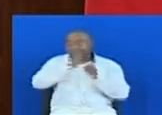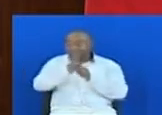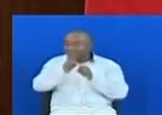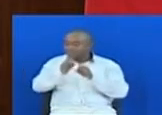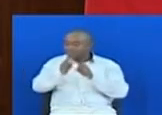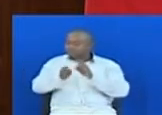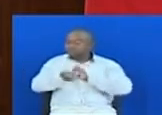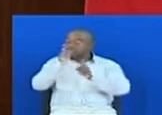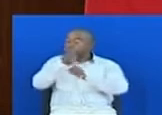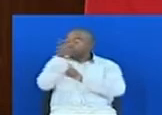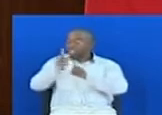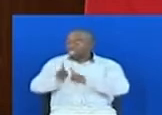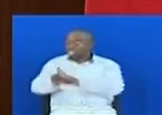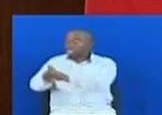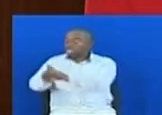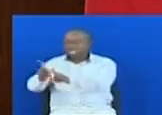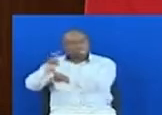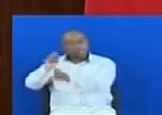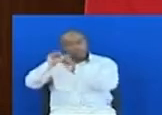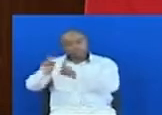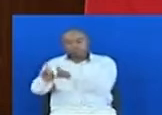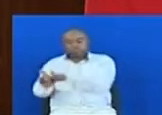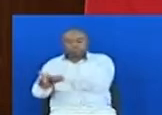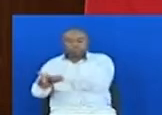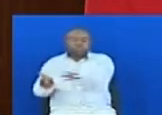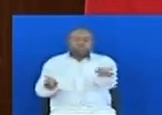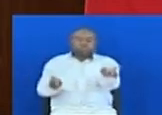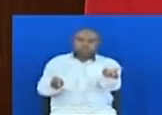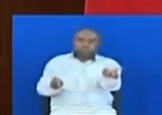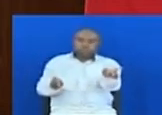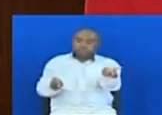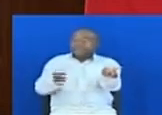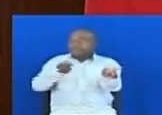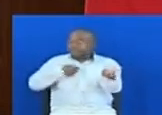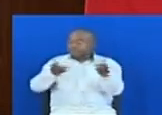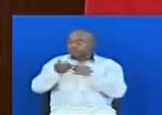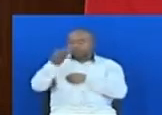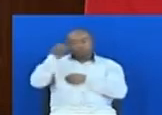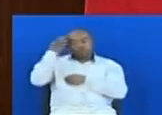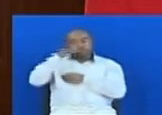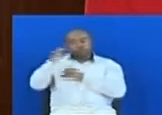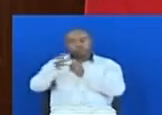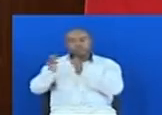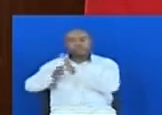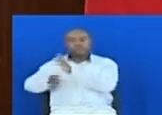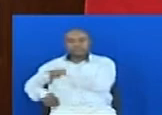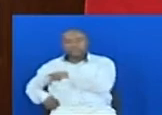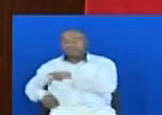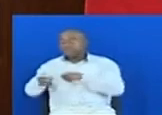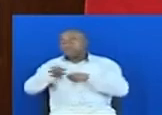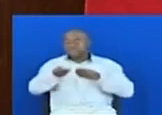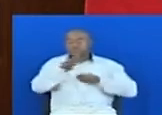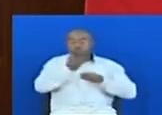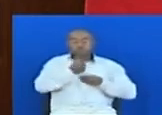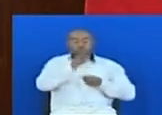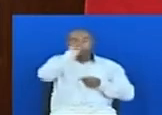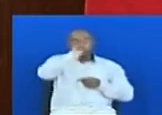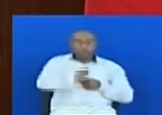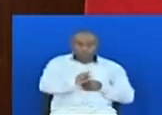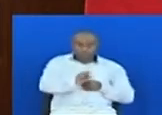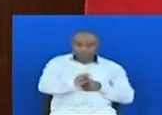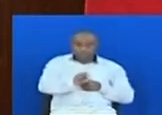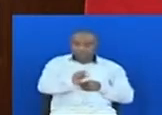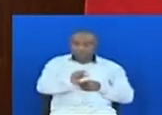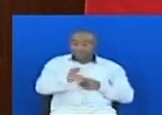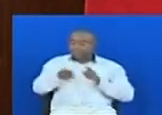wakati sisi ni maskini tuko tofauti. Sisi ni watu ambao tumekumbwa na maradhi. Sisi ni watu ambao uchumi zetu ziko ndogo. Lakini kwenye